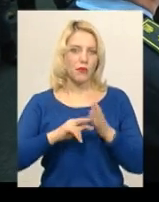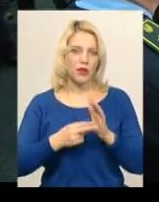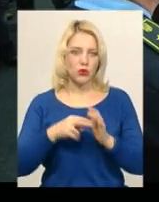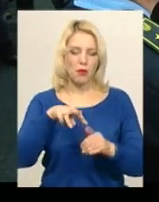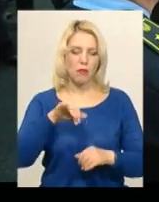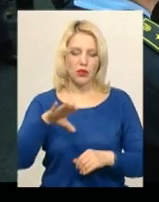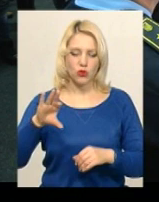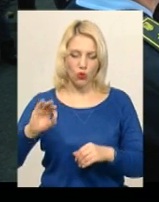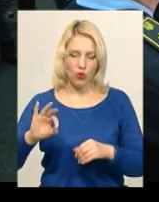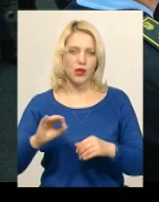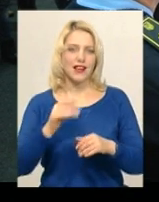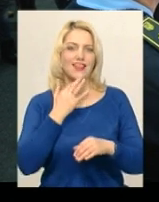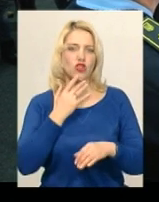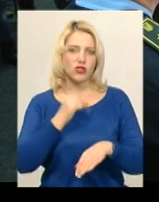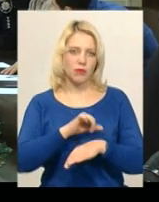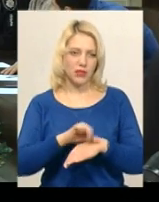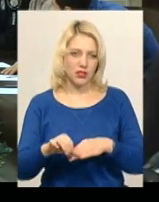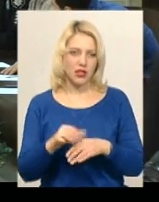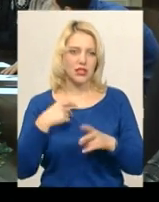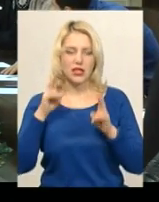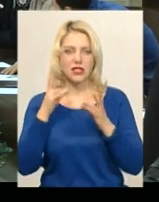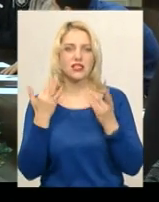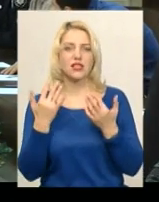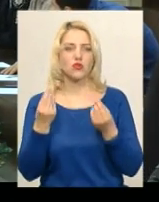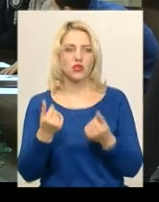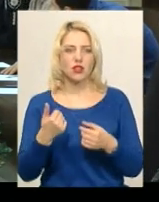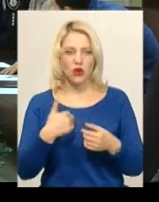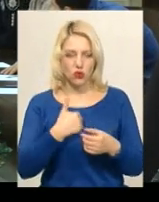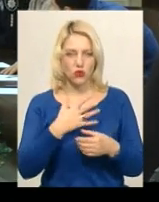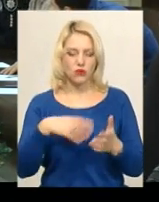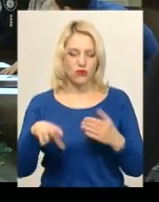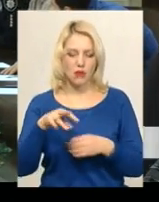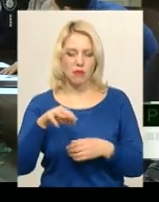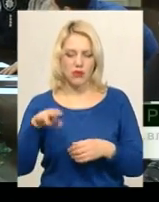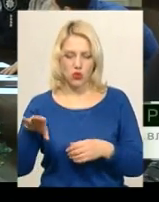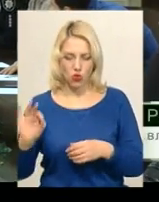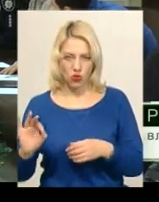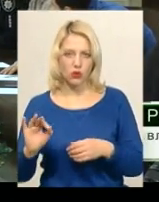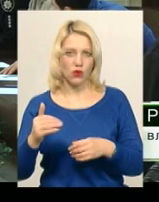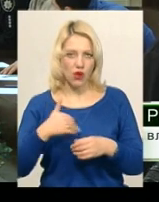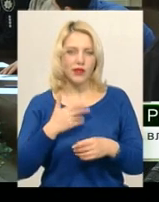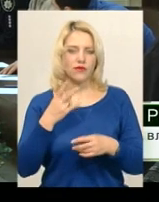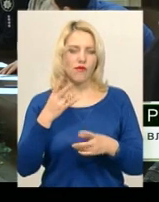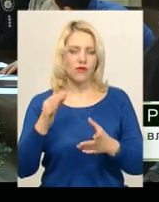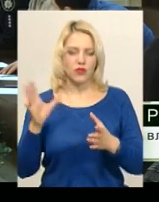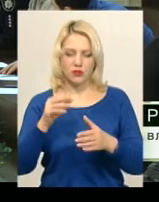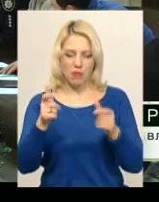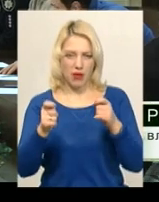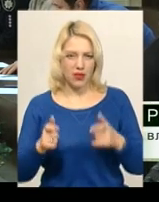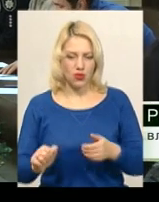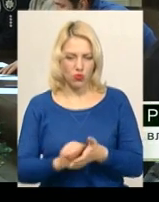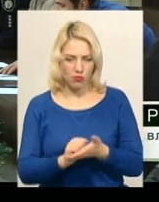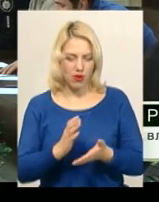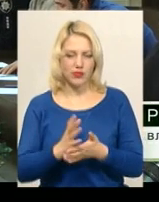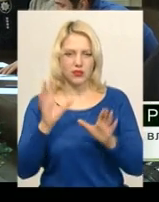засіб та не знає, скільки на це потрібно коштів. Налаштовані розмитнити, весь пакет документів, можна сказати, вже маю. Машина повністю легально